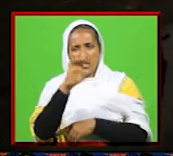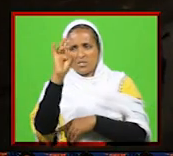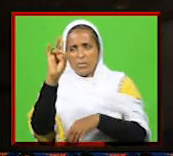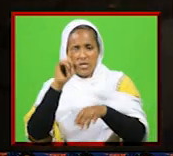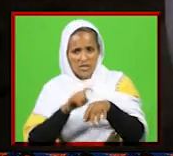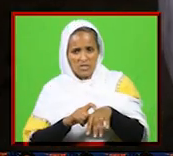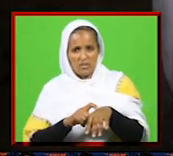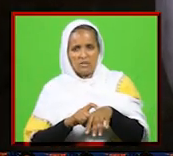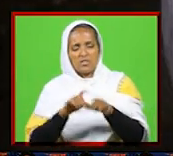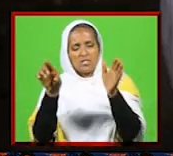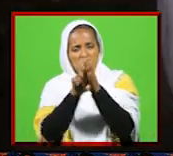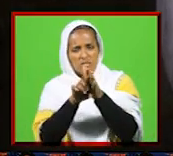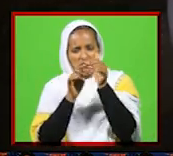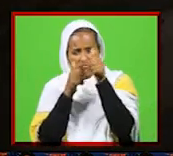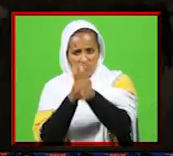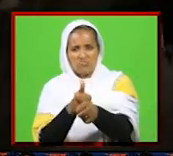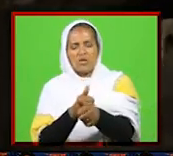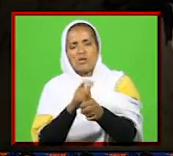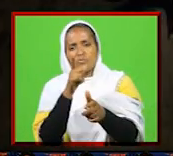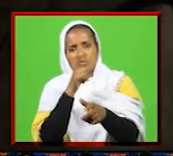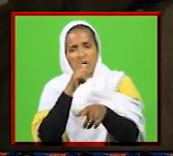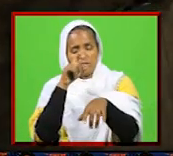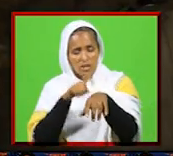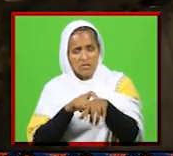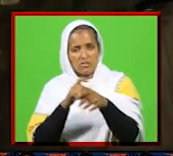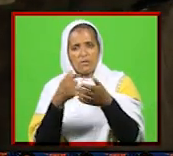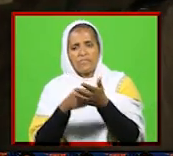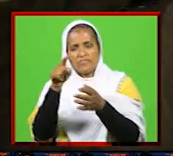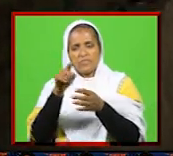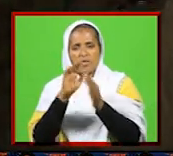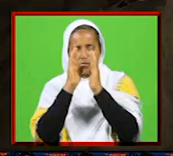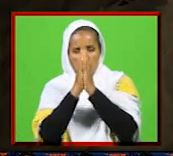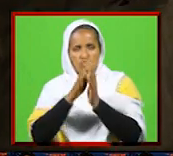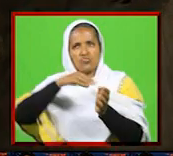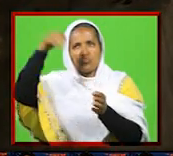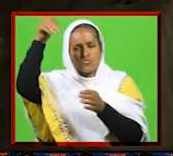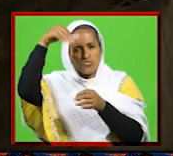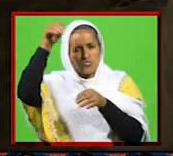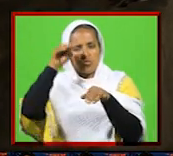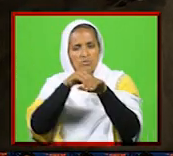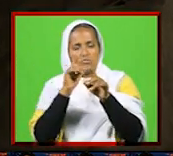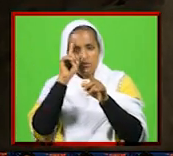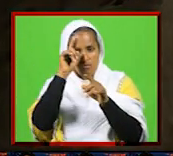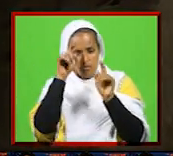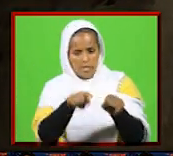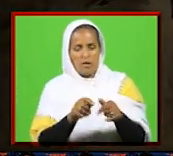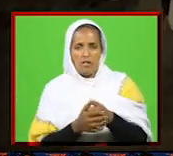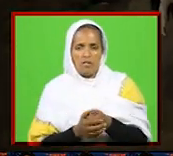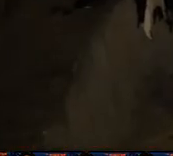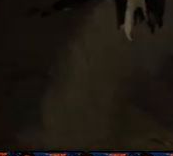አሉ በቀን ሰባት ጊዜ እንደ ህጉ ማለት ነው በምሳም ጊዜ መቆንንትን በሚሉ በዚህ ደወል